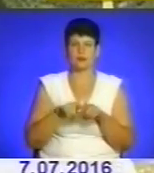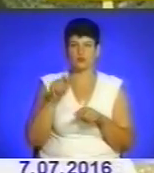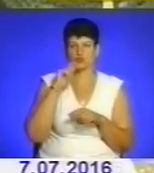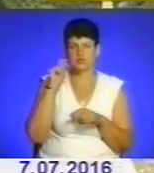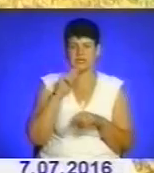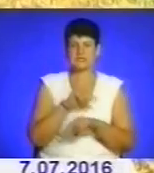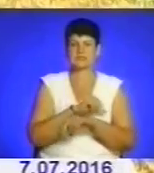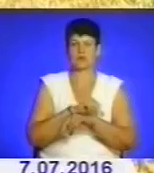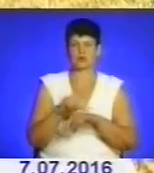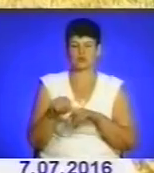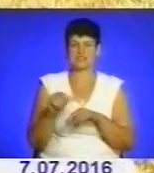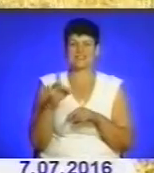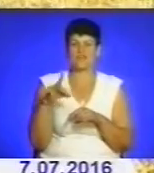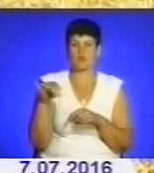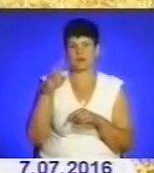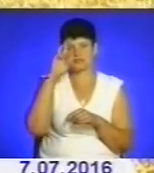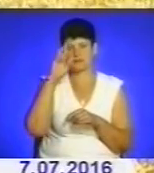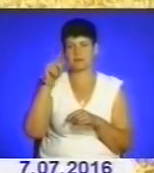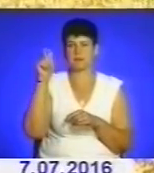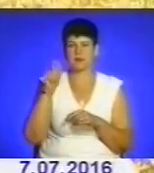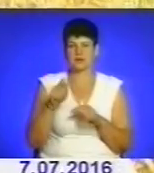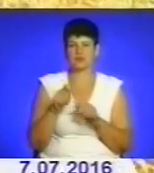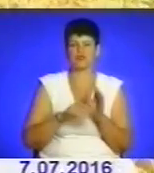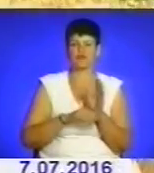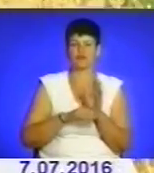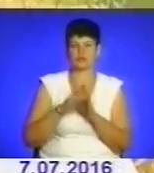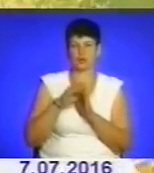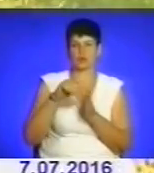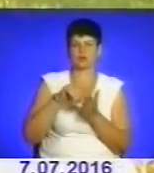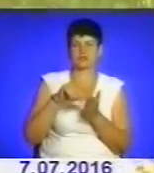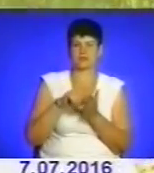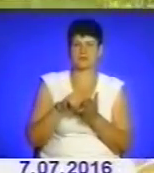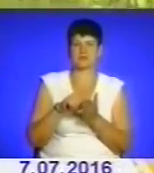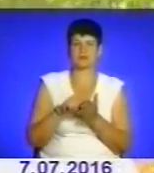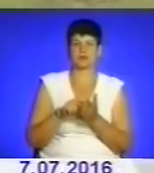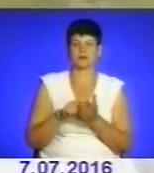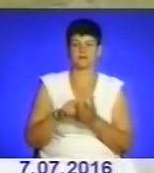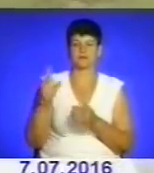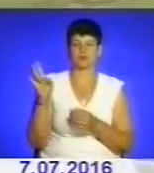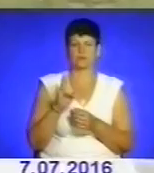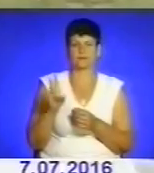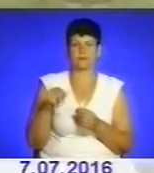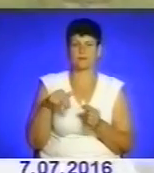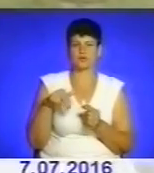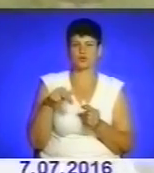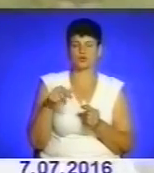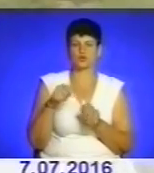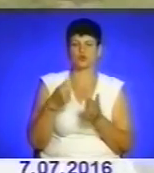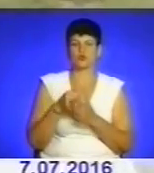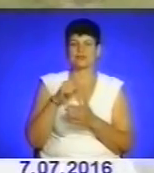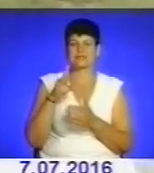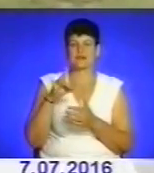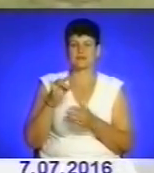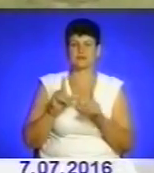із-за кордону. З європейських країн прибудуть високопоставлені представники духовенства. Пішою ходою до Зарваниці